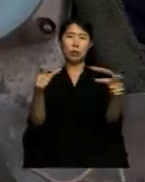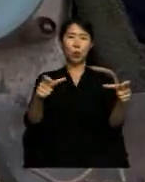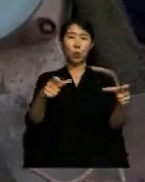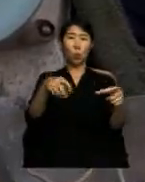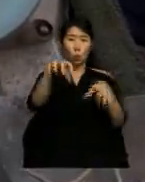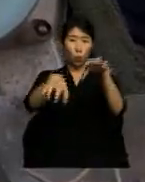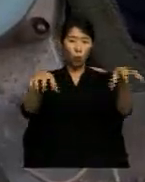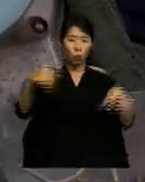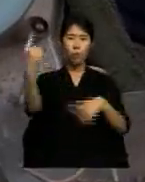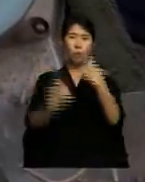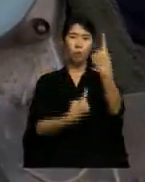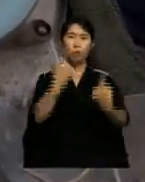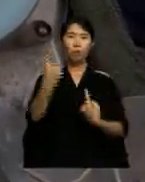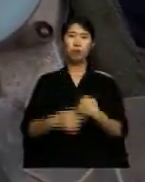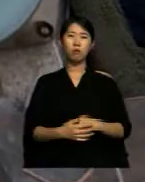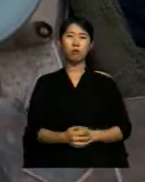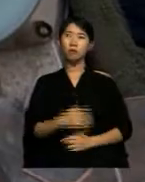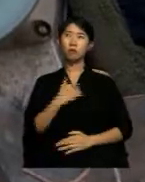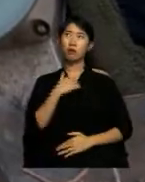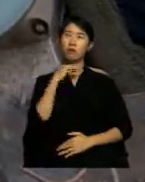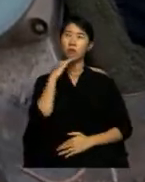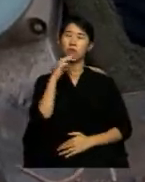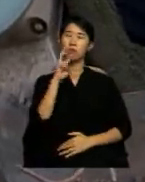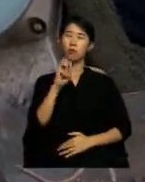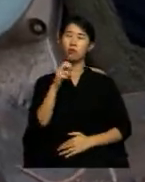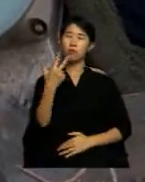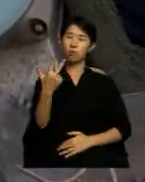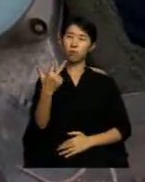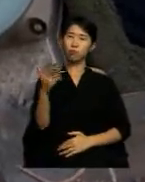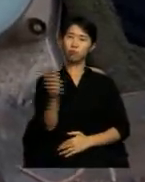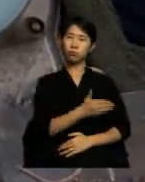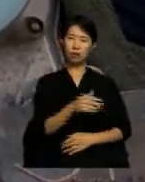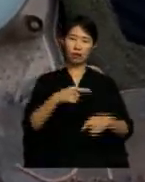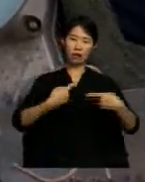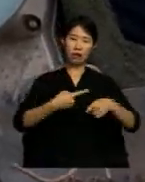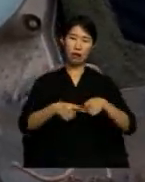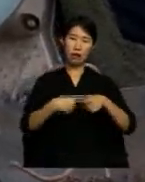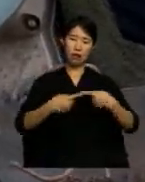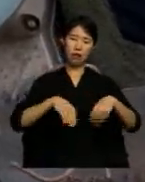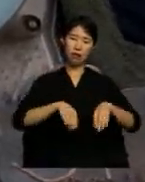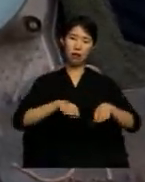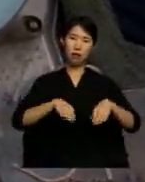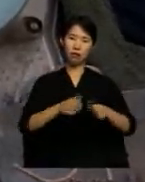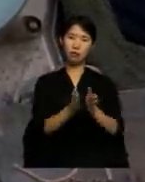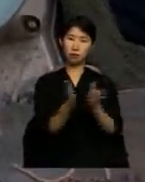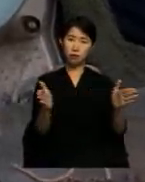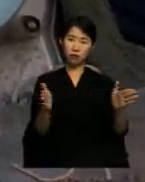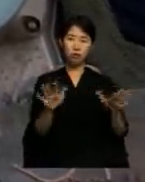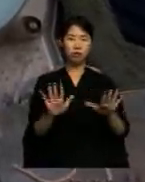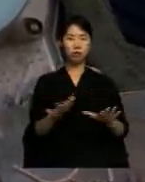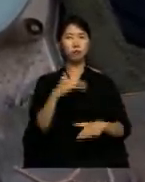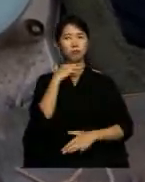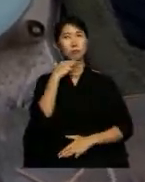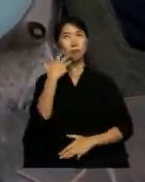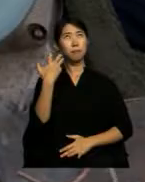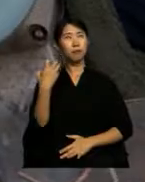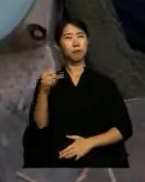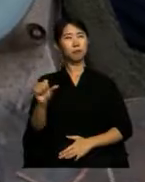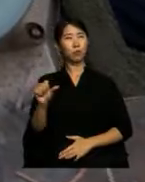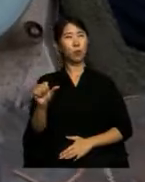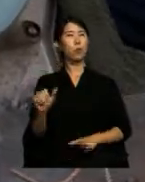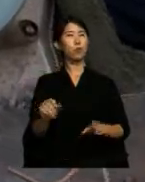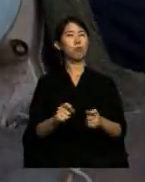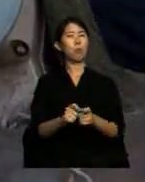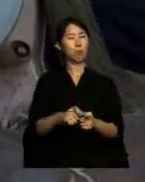37살에 시작했으니까 지금 85이니 오래됐죠.